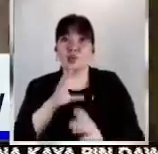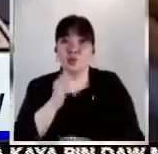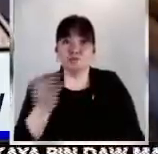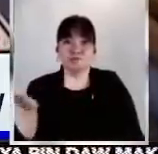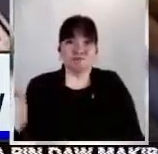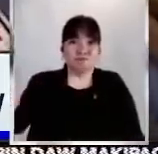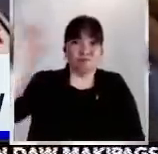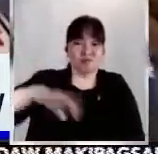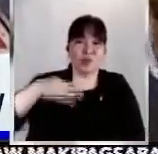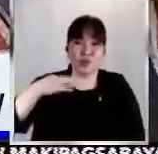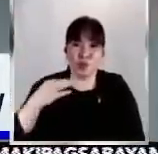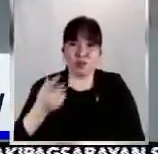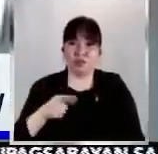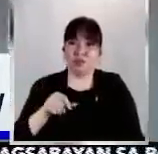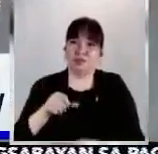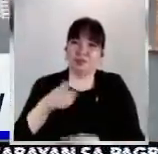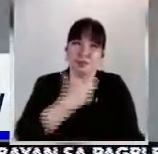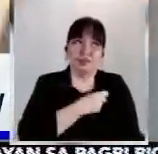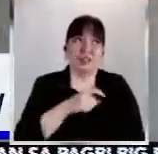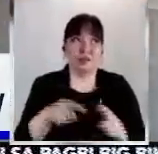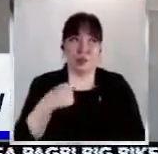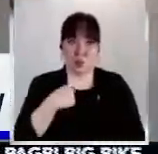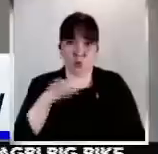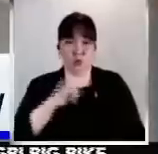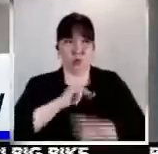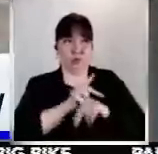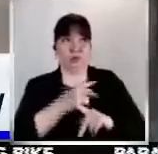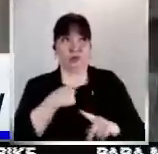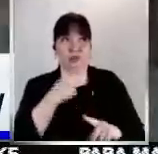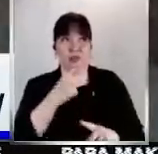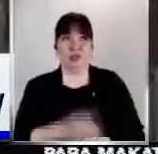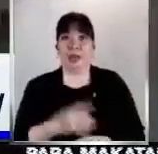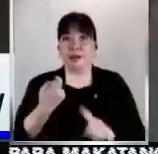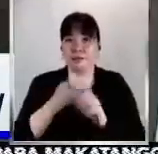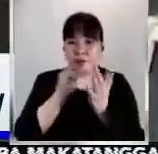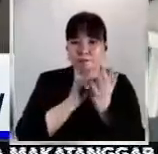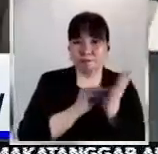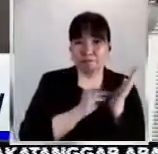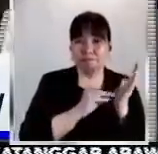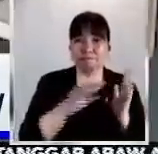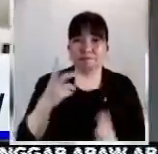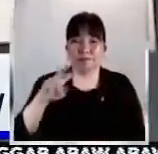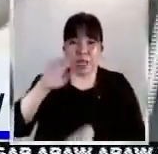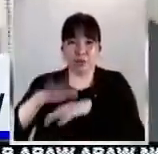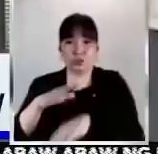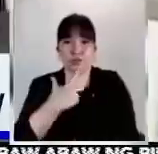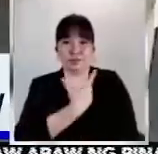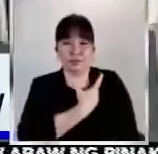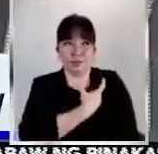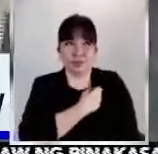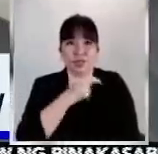bakunahan? Siyempre ako rin, nag-iingat din ako. Base sa pinakahuling datos ng National Vaccination Operations Center o